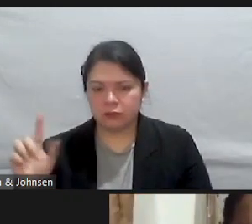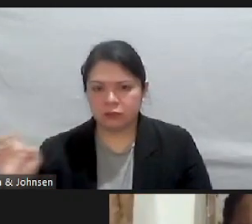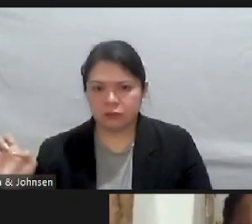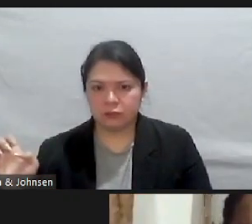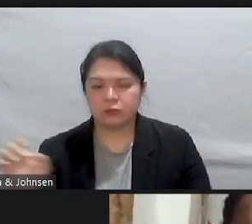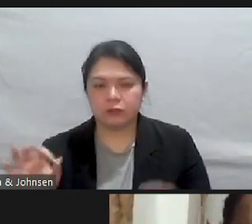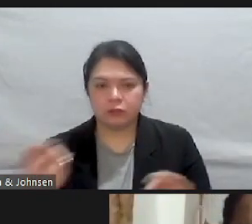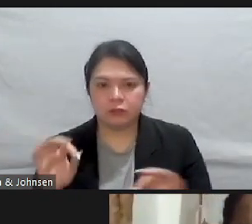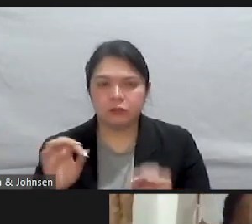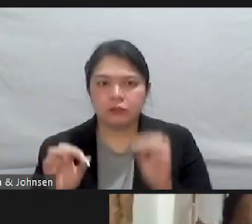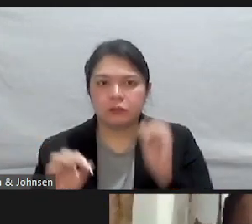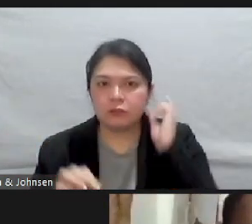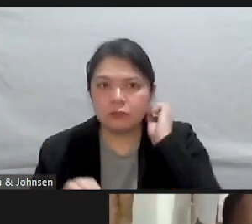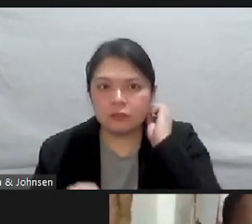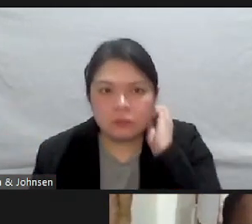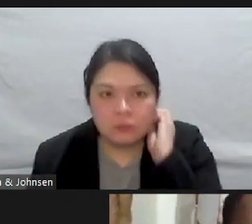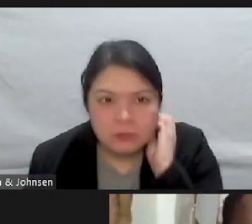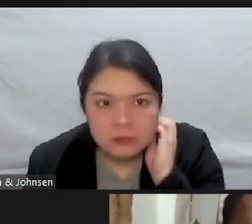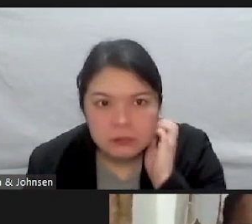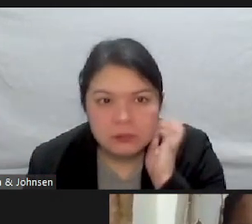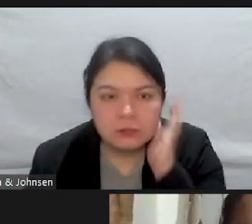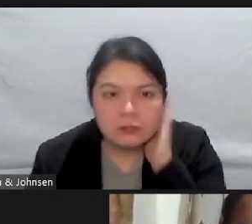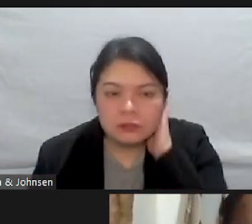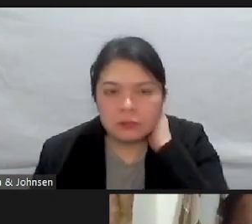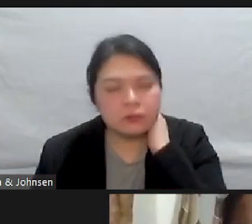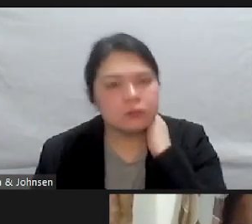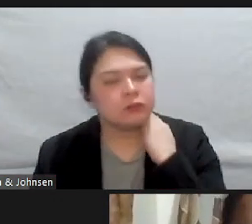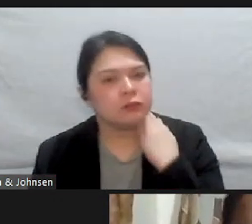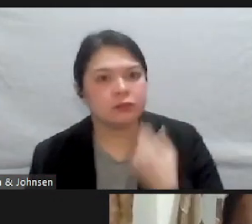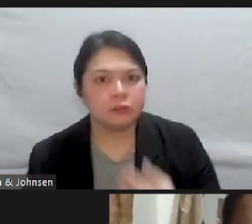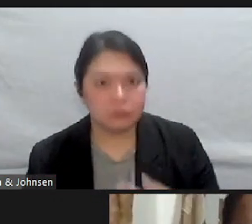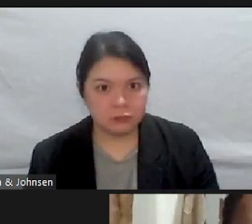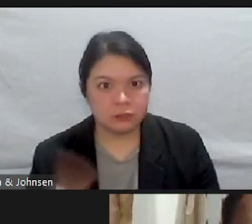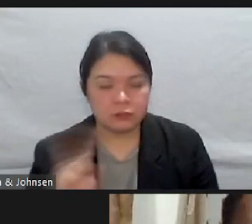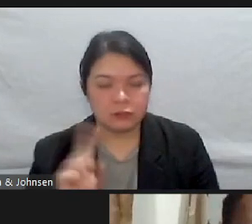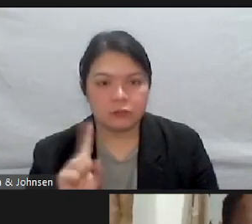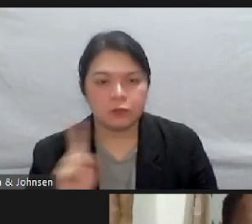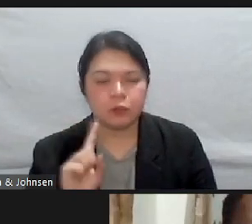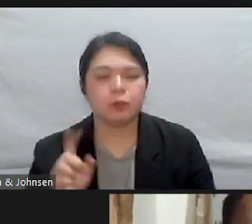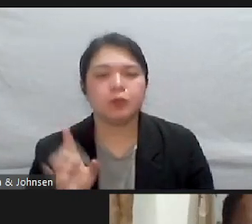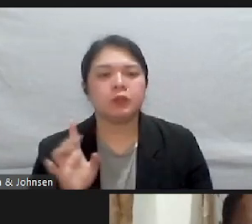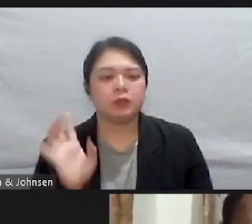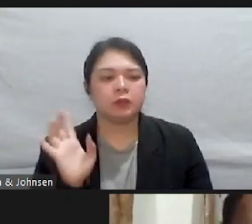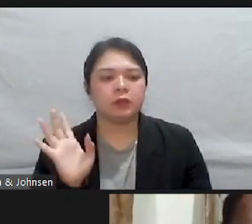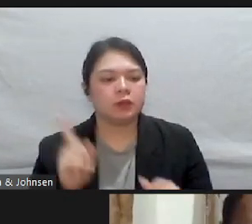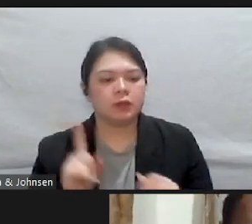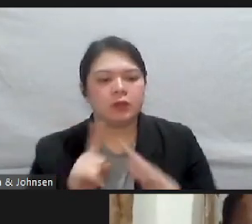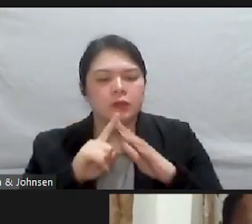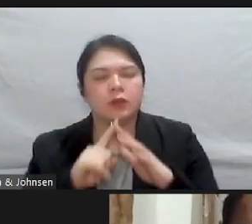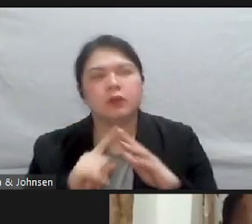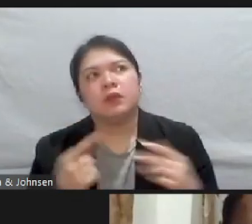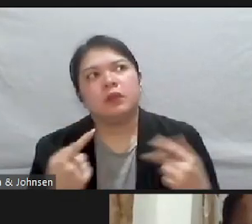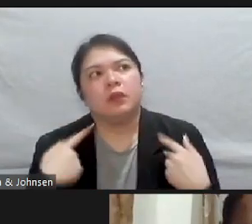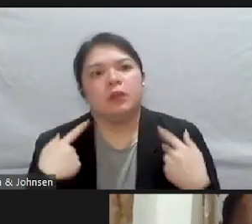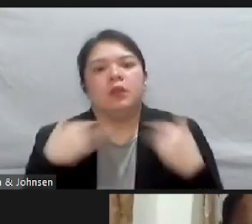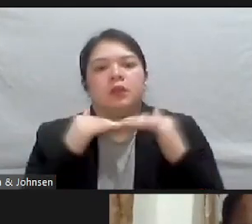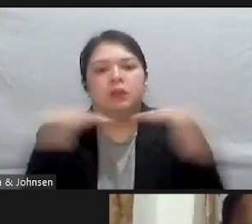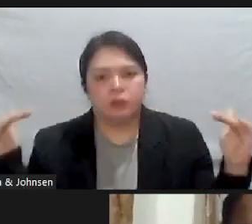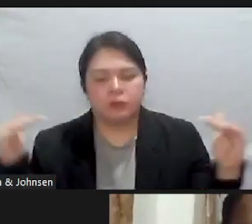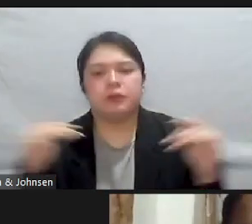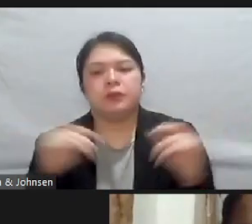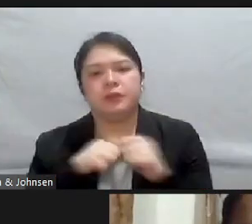Senado or sa bicameral, ano pa ang pwedeng antas o ano pang ahensya